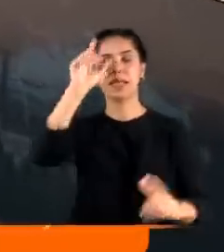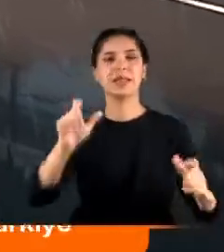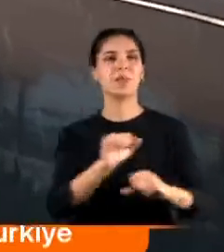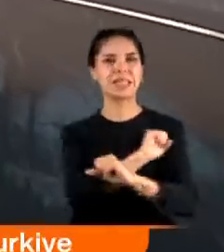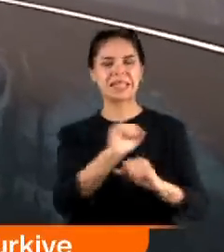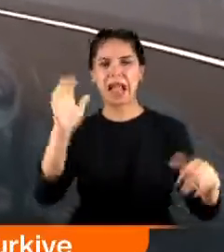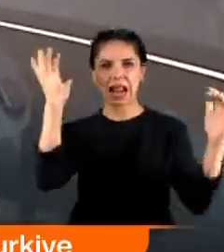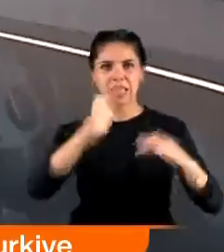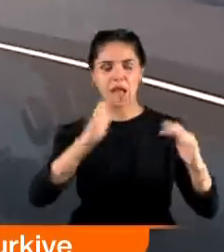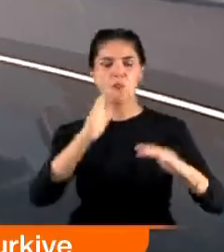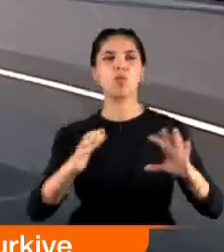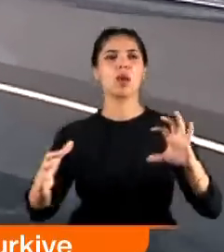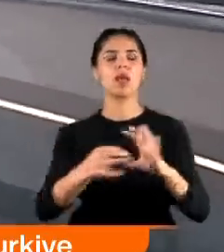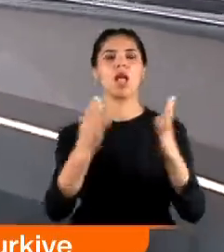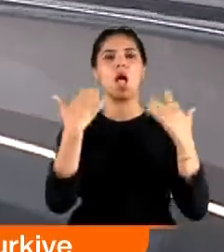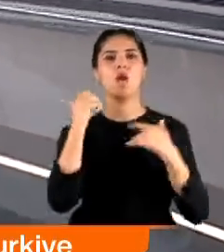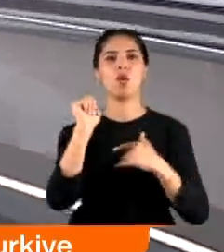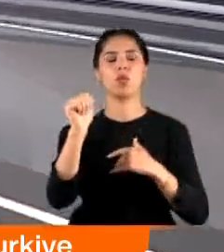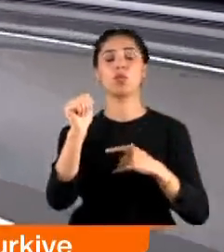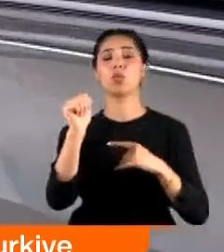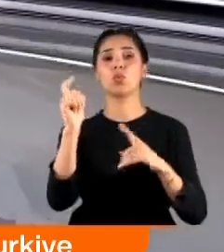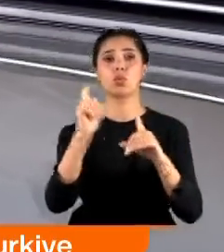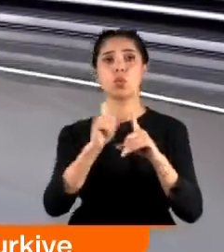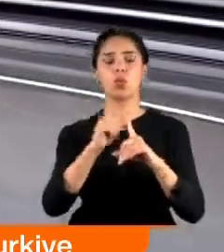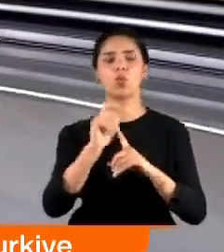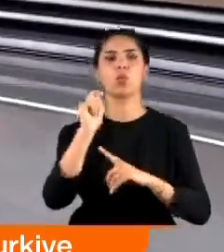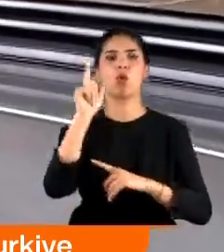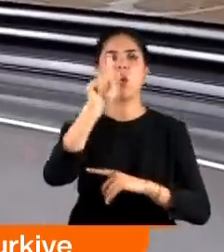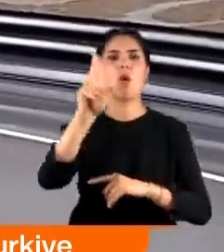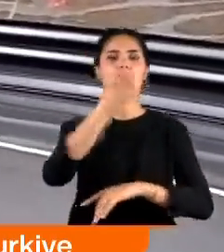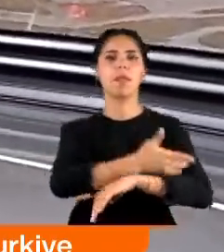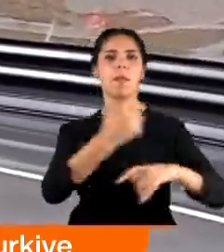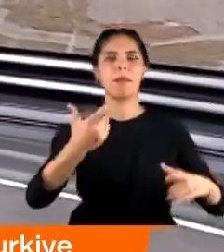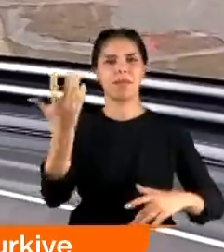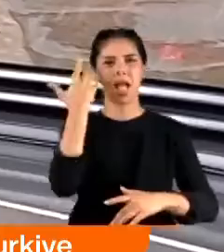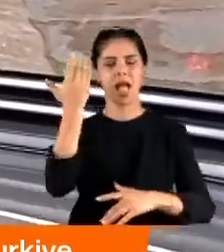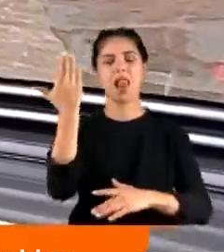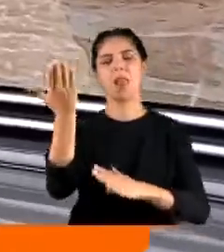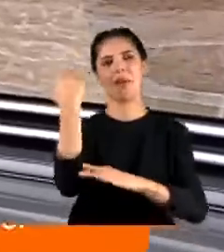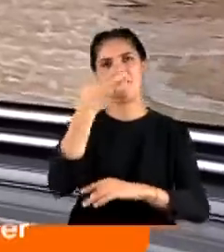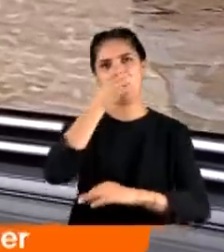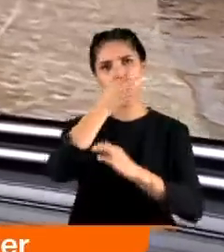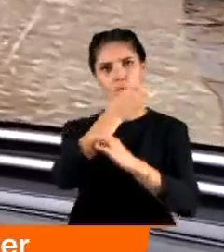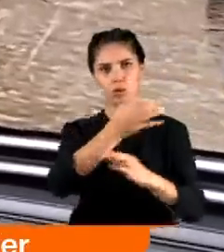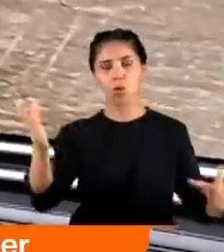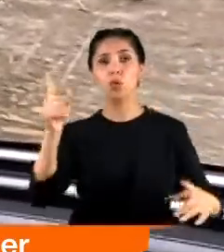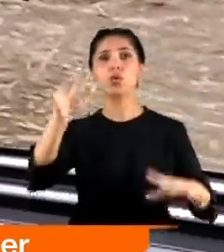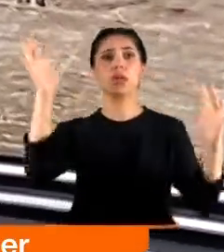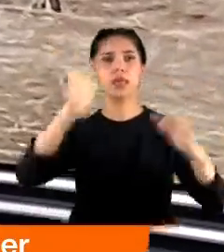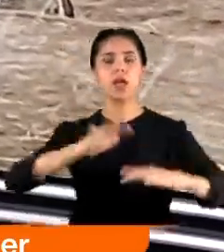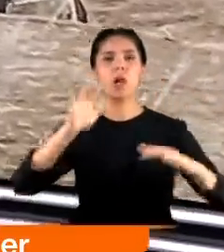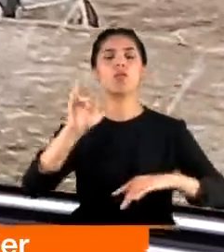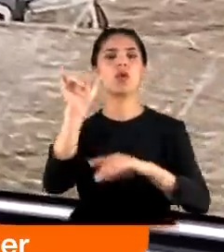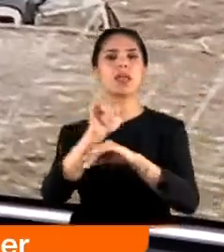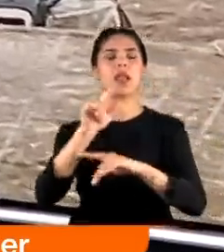İstanbul'un altını üstüne getiren yağışla ilgili meteoroloji 17 ilde alarm vermişti ve tam da beklendiği gibi oldu. Kuvvetli yağış